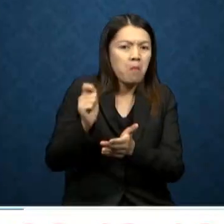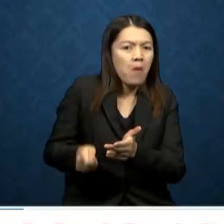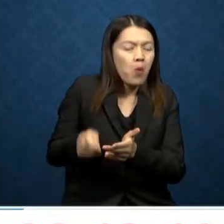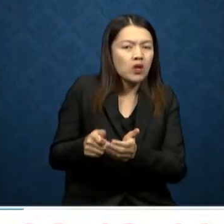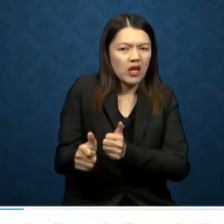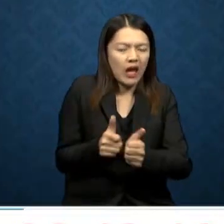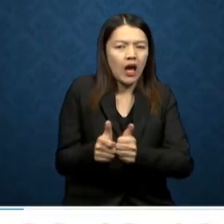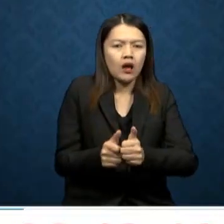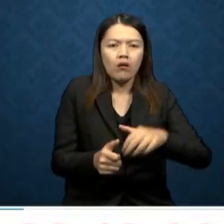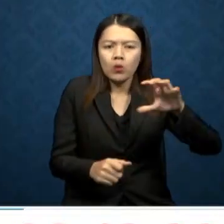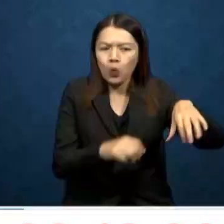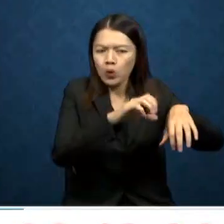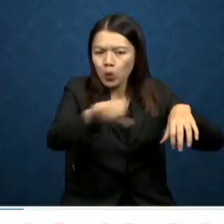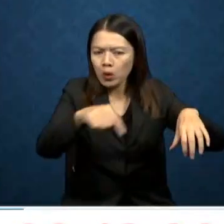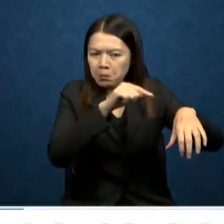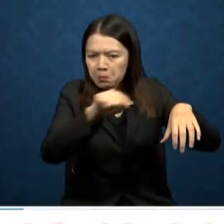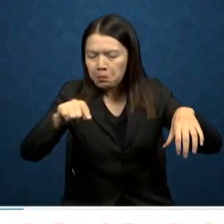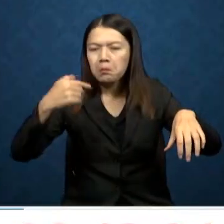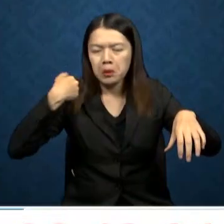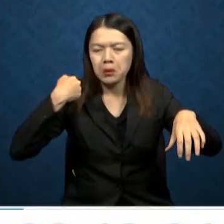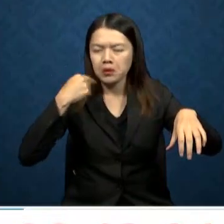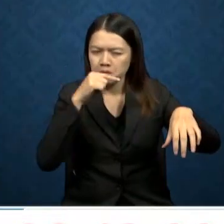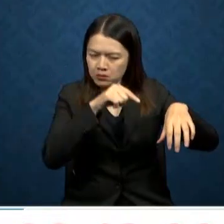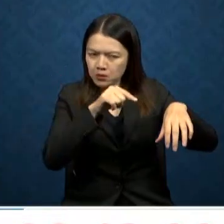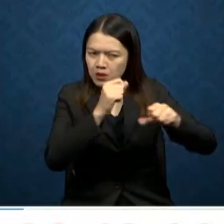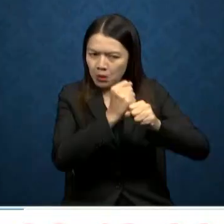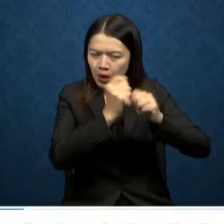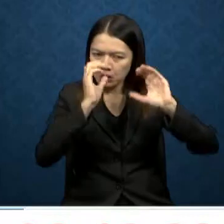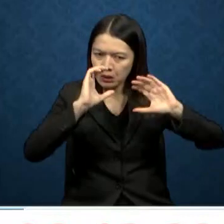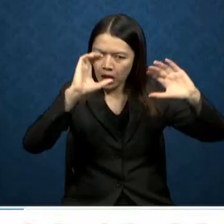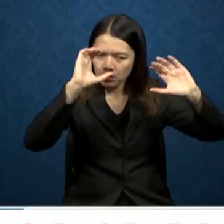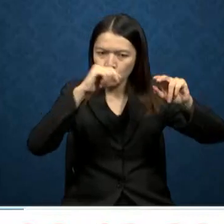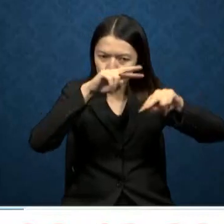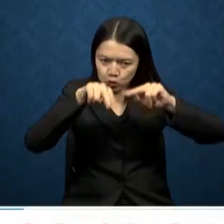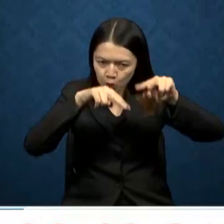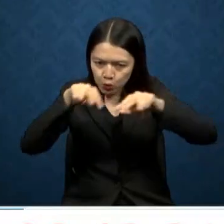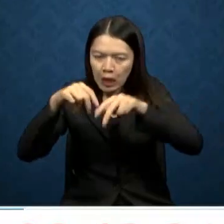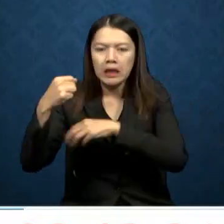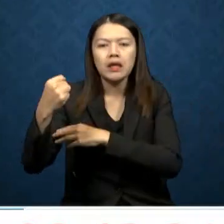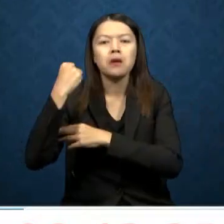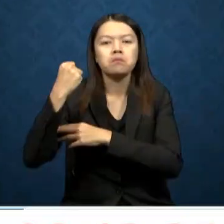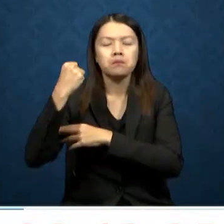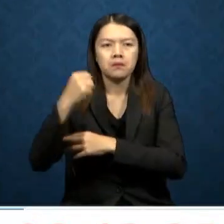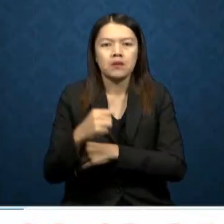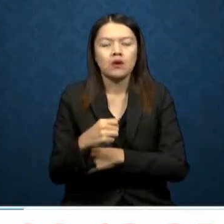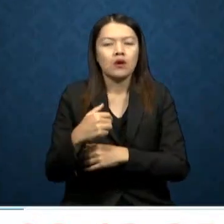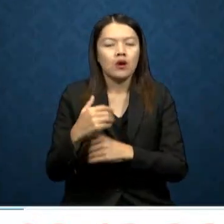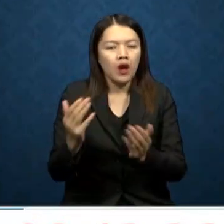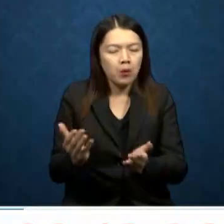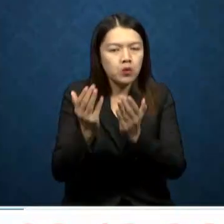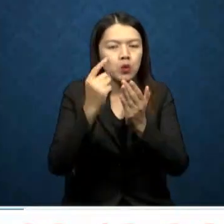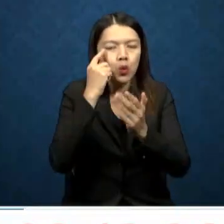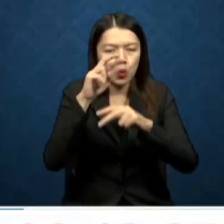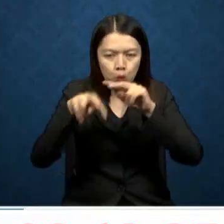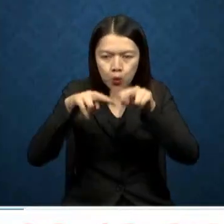หน่วยงานจึงเห็นว่าหน่วยงานภาครัฐควรดำเนินการตรวจสอบให้เข้มงวดและส่งเสริมให้มีการ